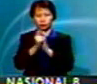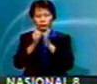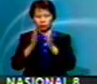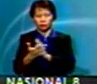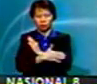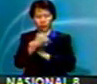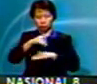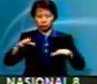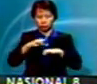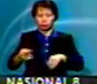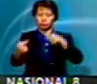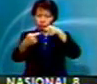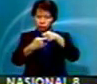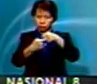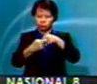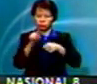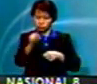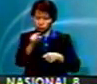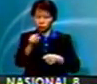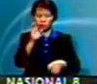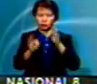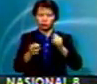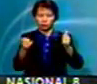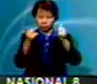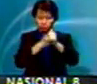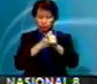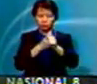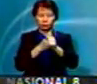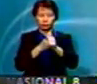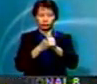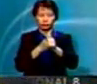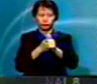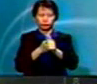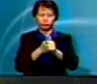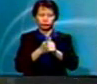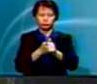untuk melakukan pendakwaan terhadap mereka, terutamanya aspek